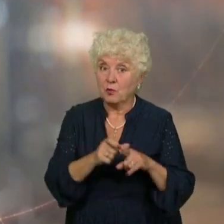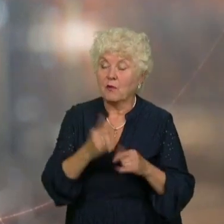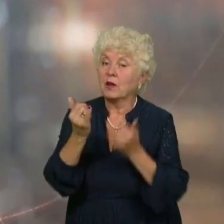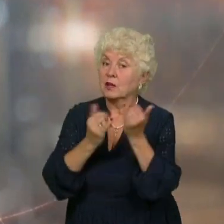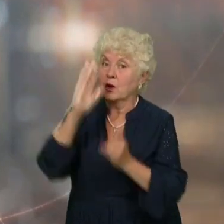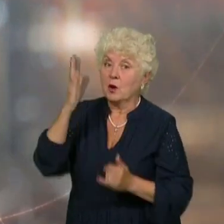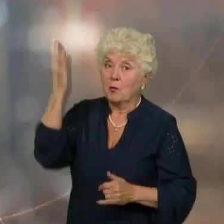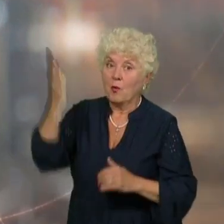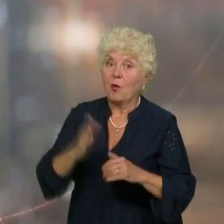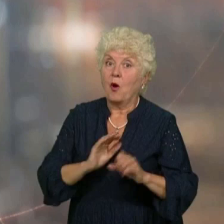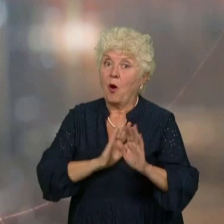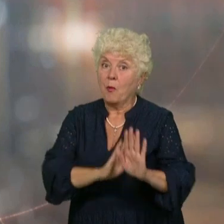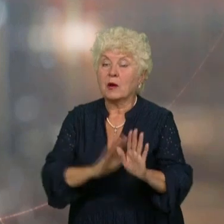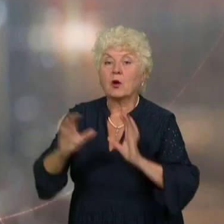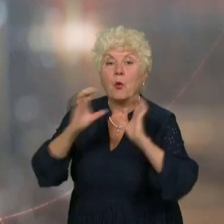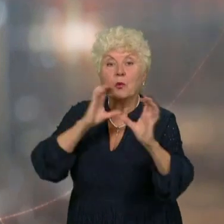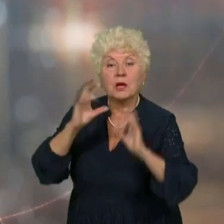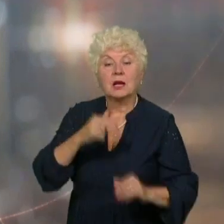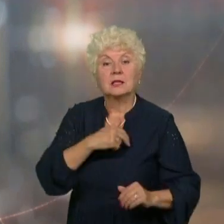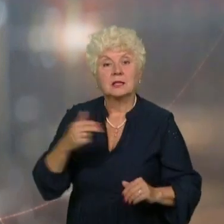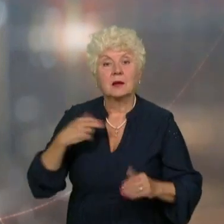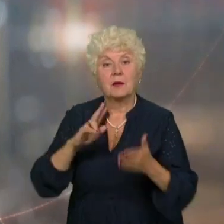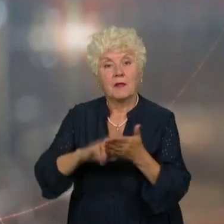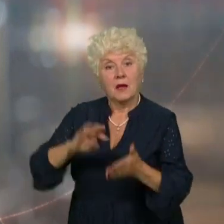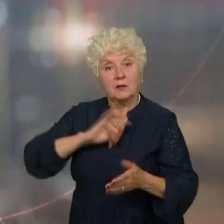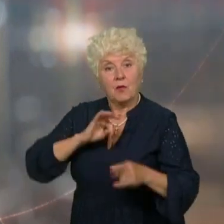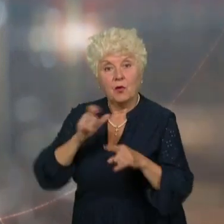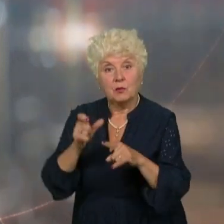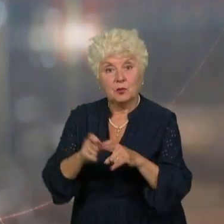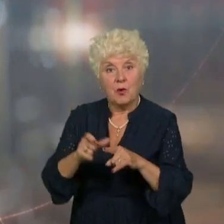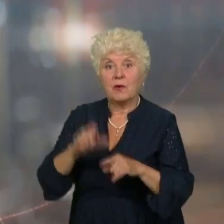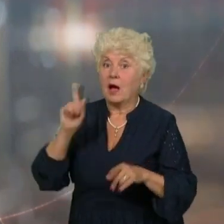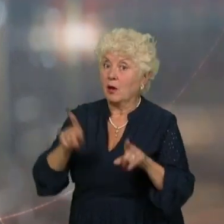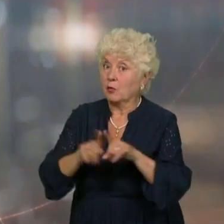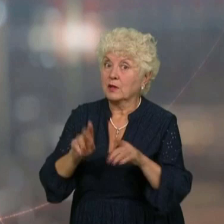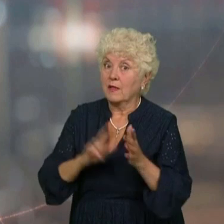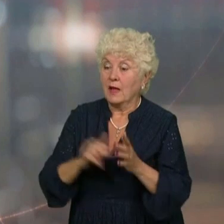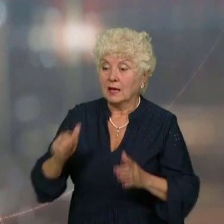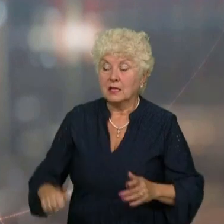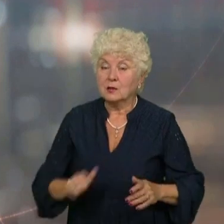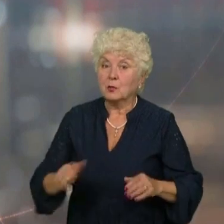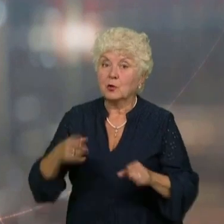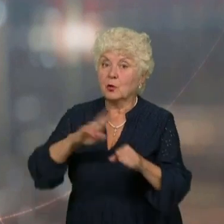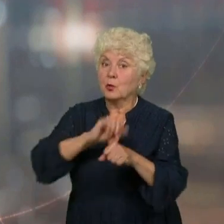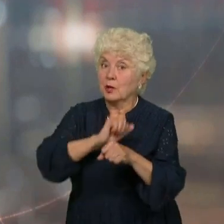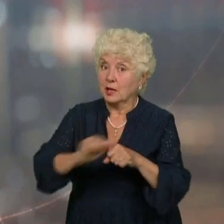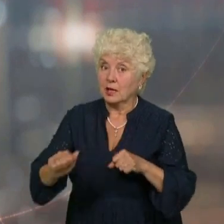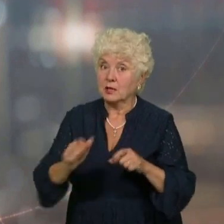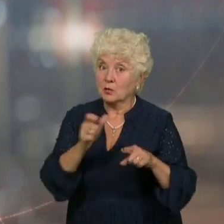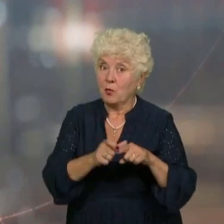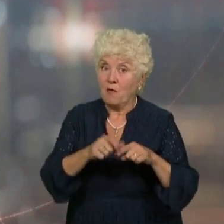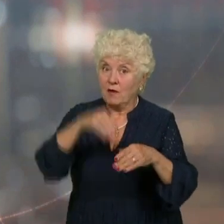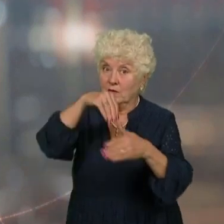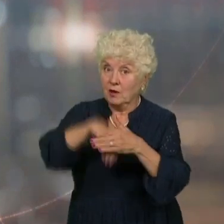Bóg oparł komun właśnie na swoim słowie a nawet na Chrystusie który jest słowem